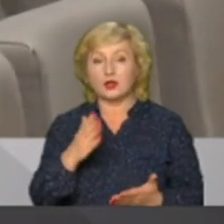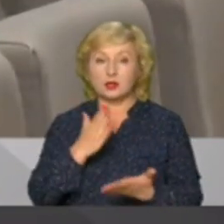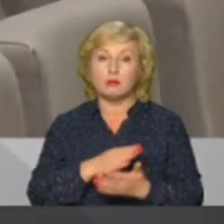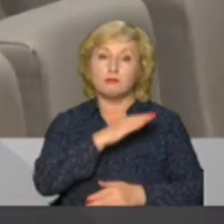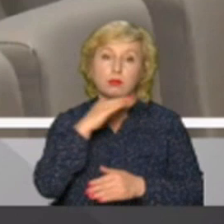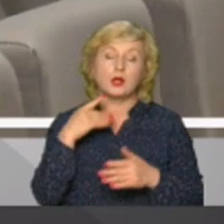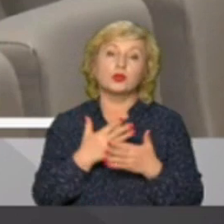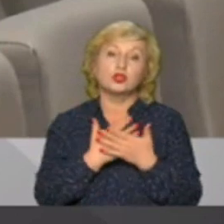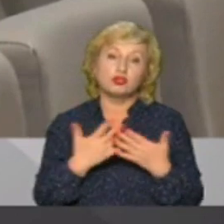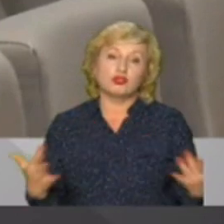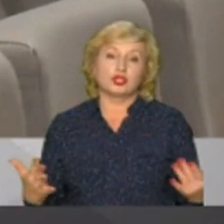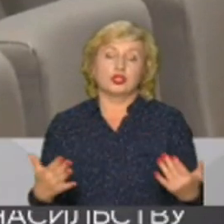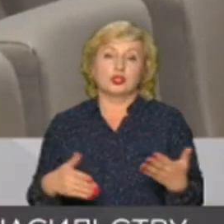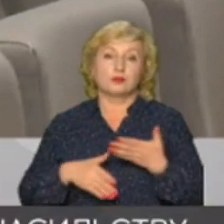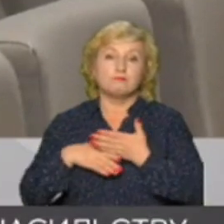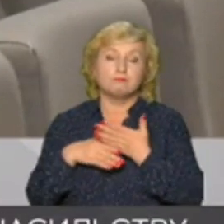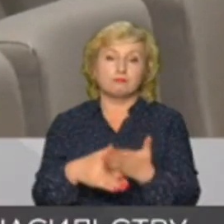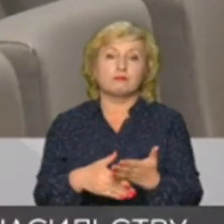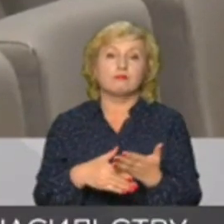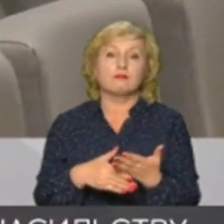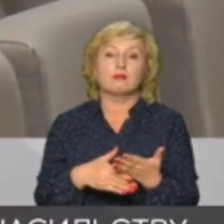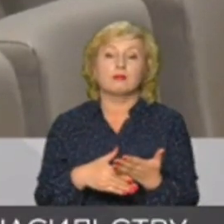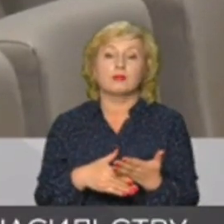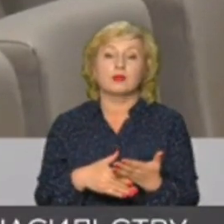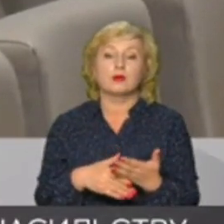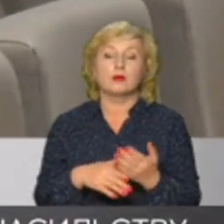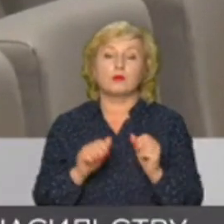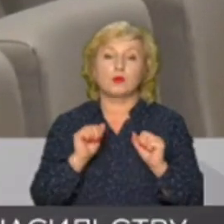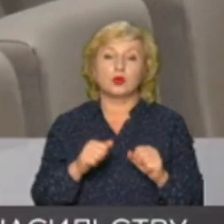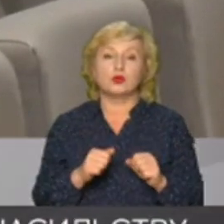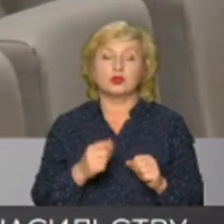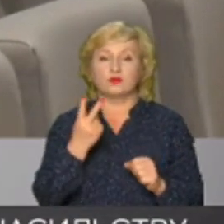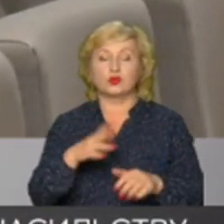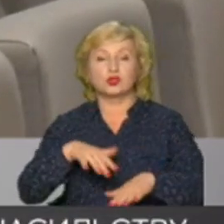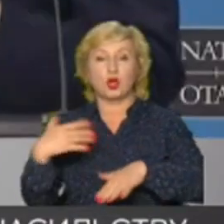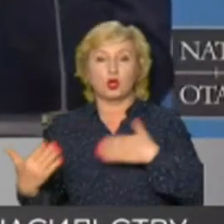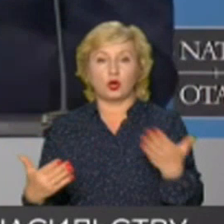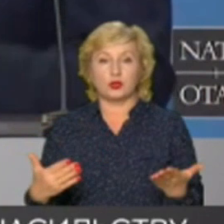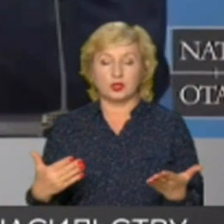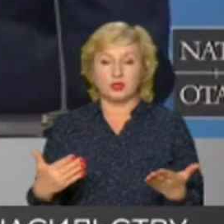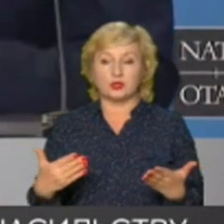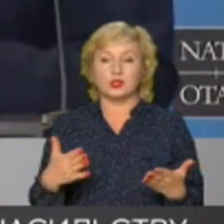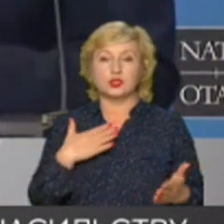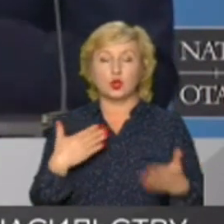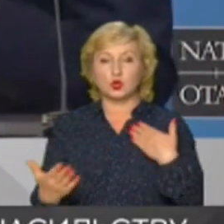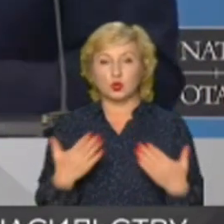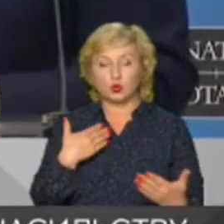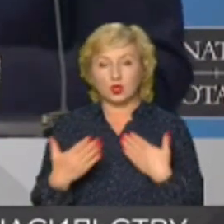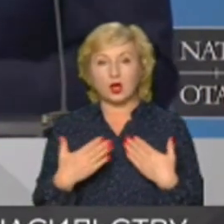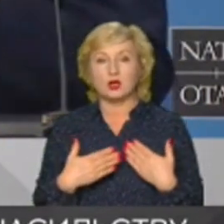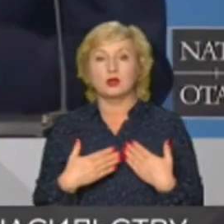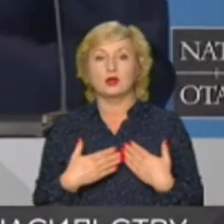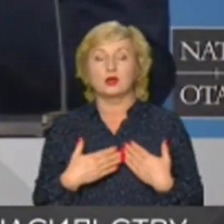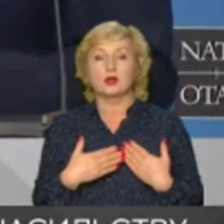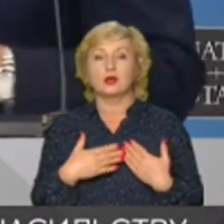інших інструментів, можна і в двосторонніх стосунках, і теж